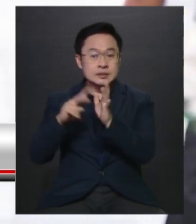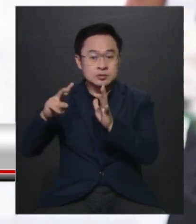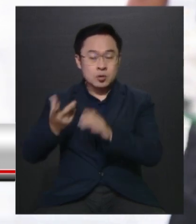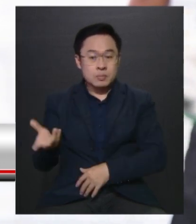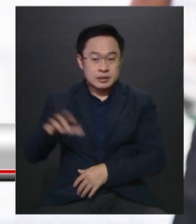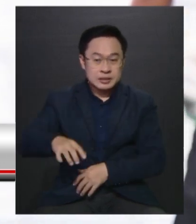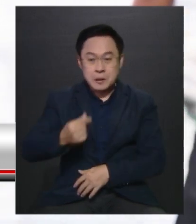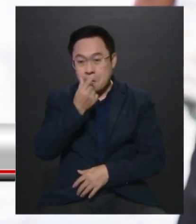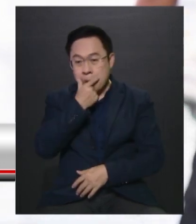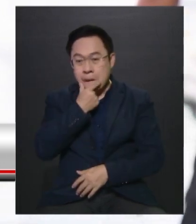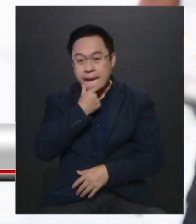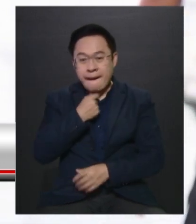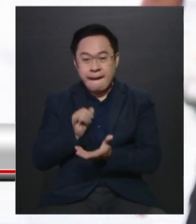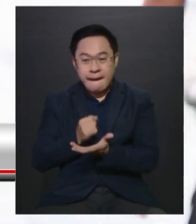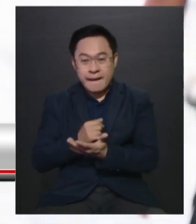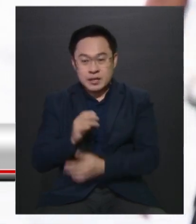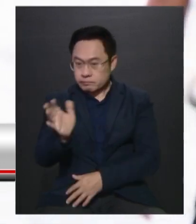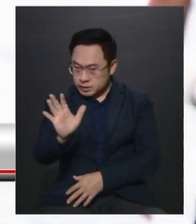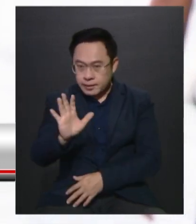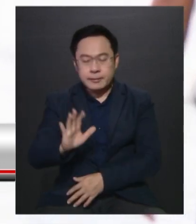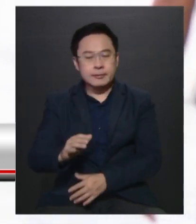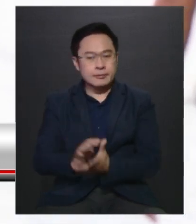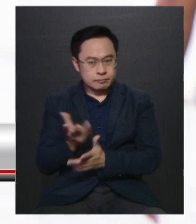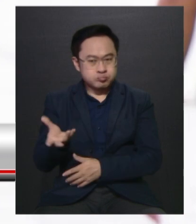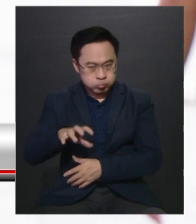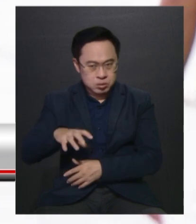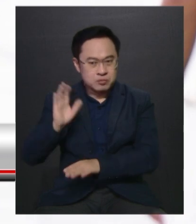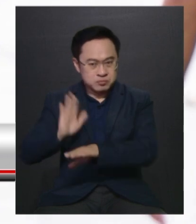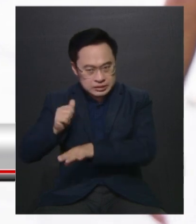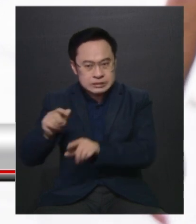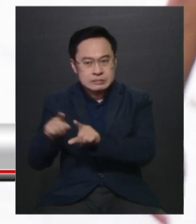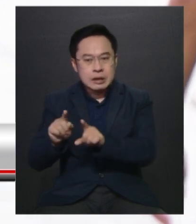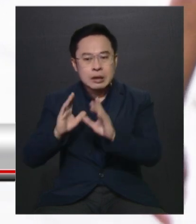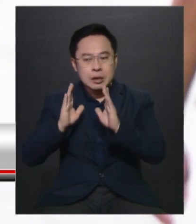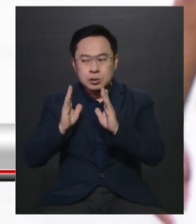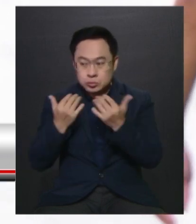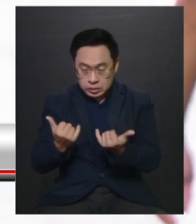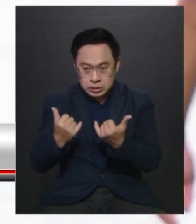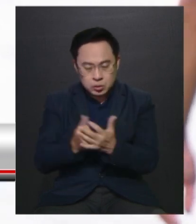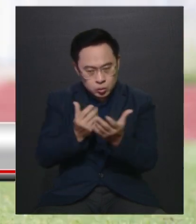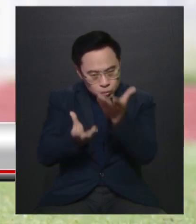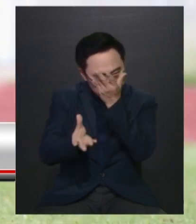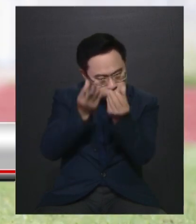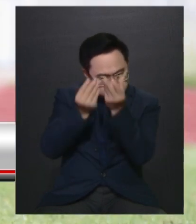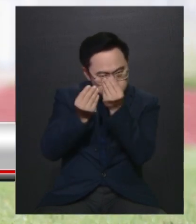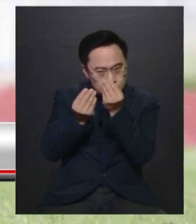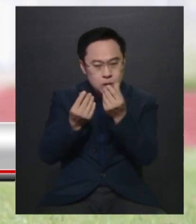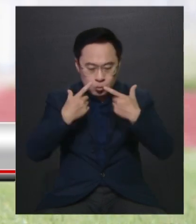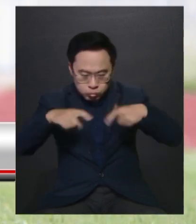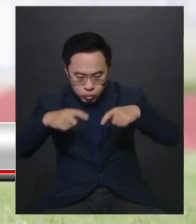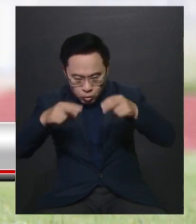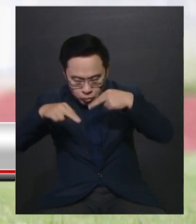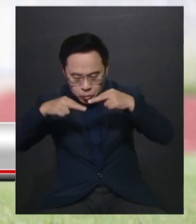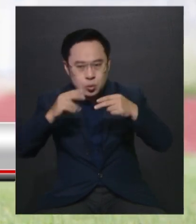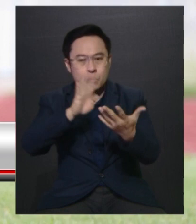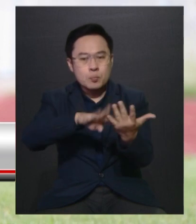าทเด็ดขาดเพื่อที่จะได้เก็บชัยชนะแล้วเก็บ3แต้มได้อีกนัดตอนนี้ก็ได้ศึกษาการเล่นของเขามาในระดับนึงในตอนประชุมซึ่งเ